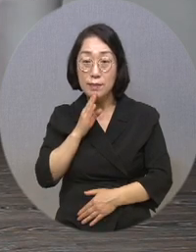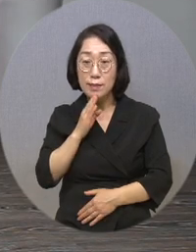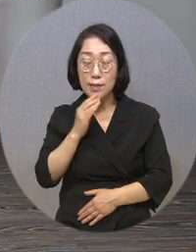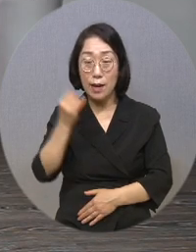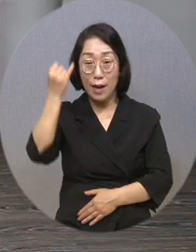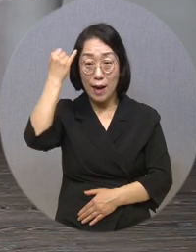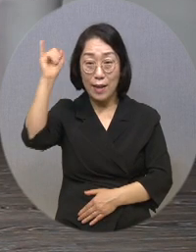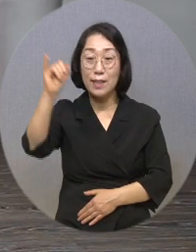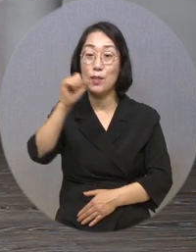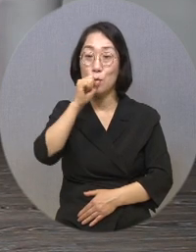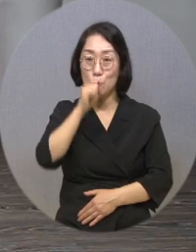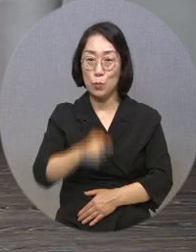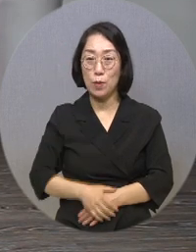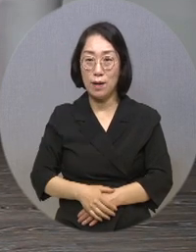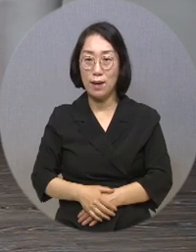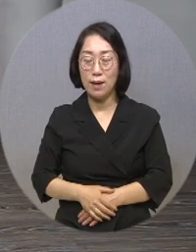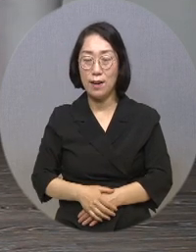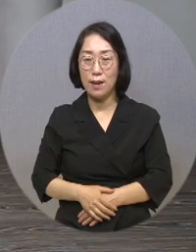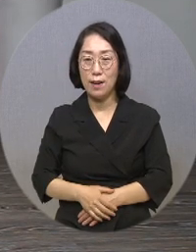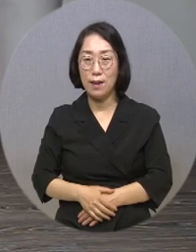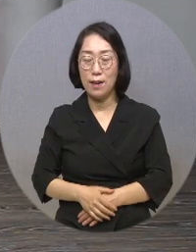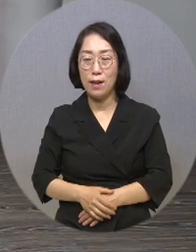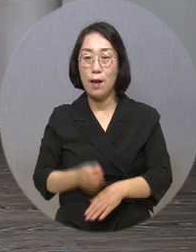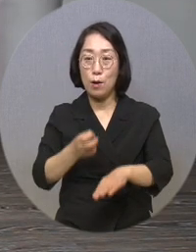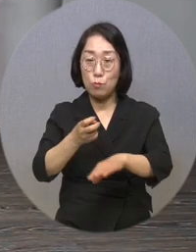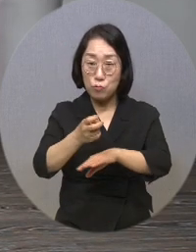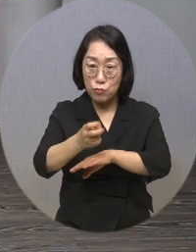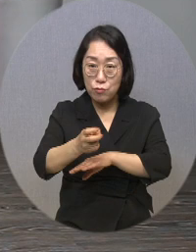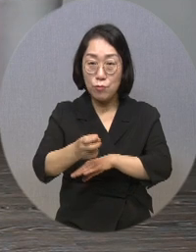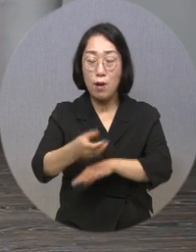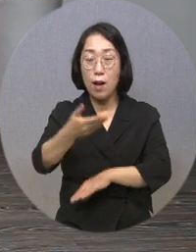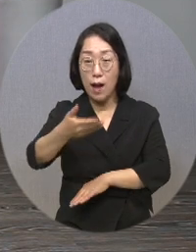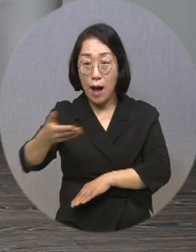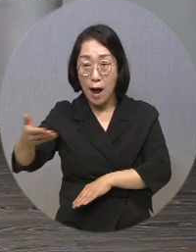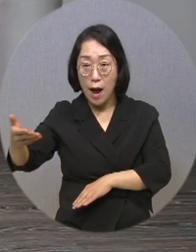있습니다. 저는 그 수력이용 버스가 실질적으로 도입돼서